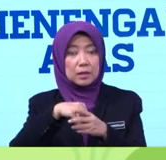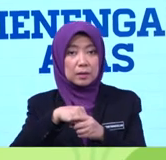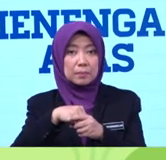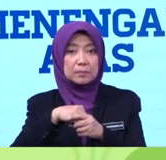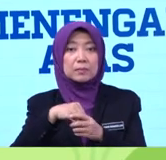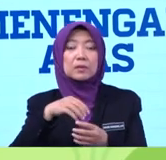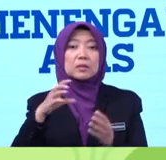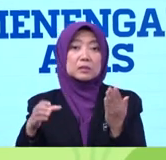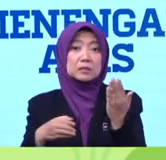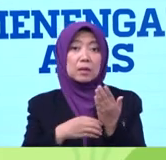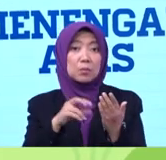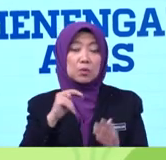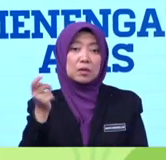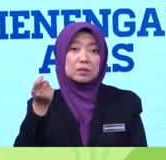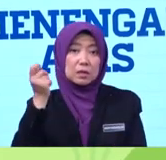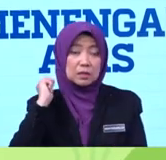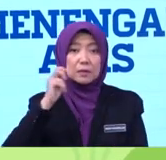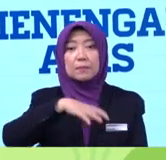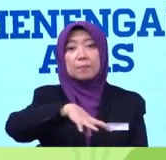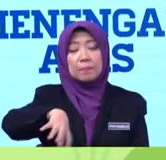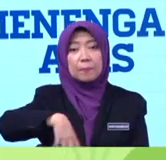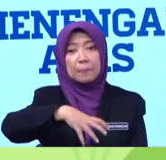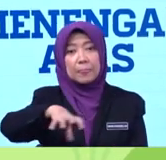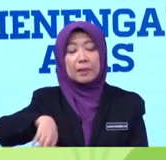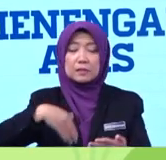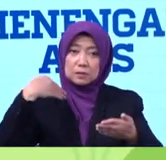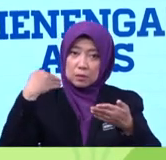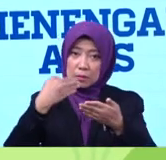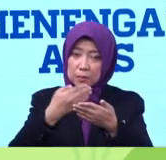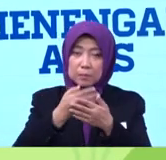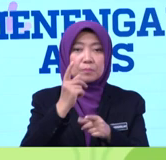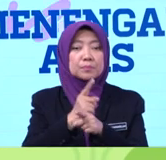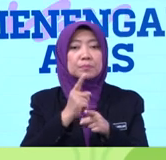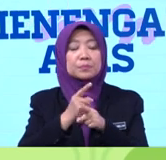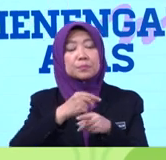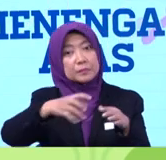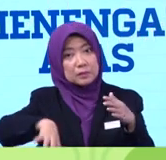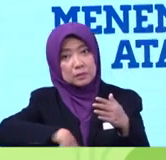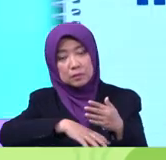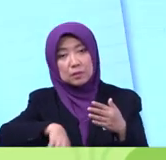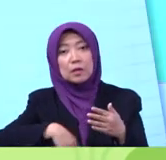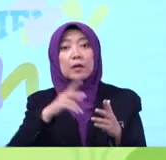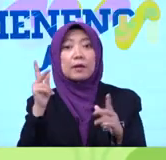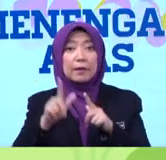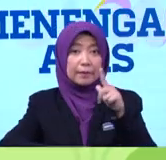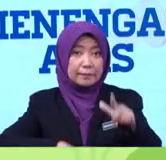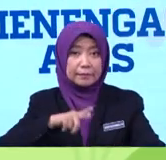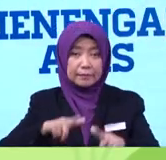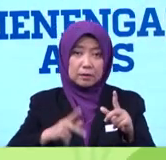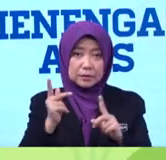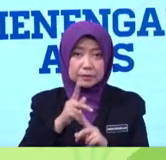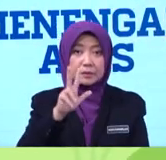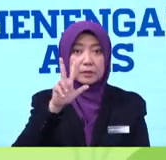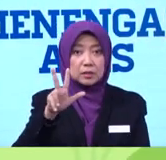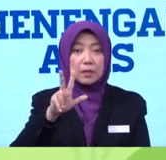dan gaun lagi sehingga Sebati dan langkah yang ketiga apabila